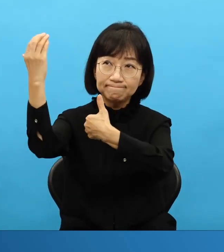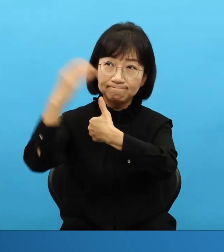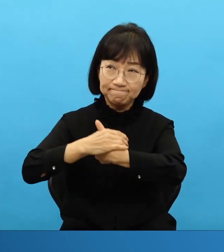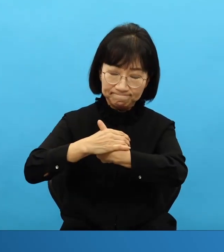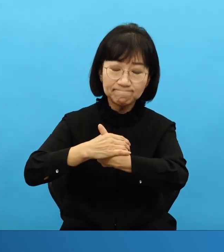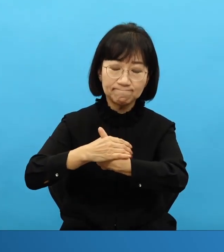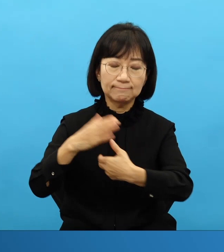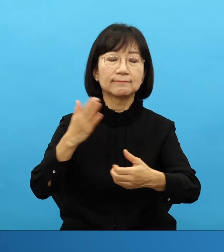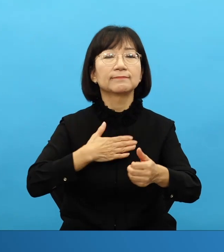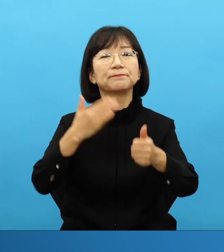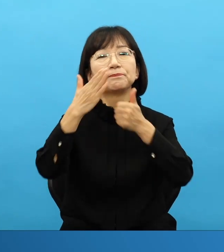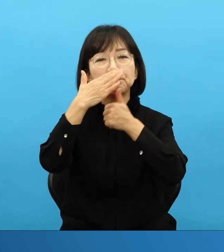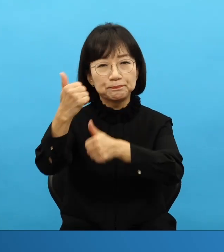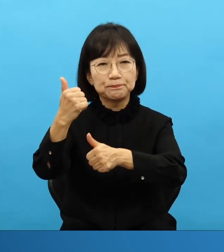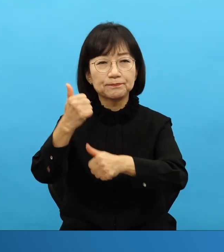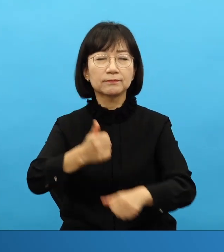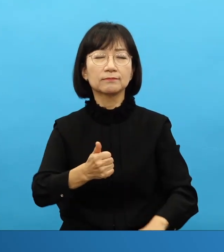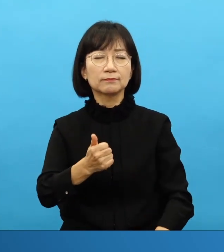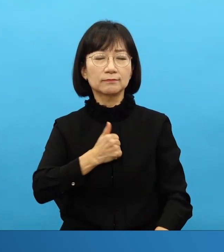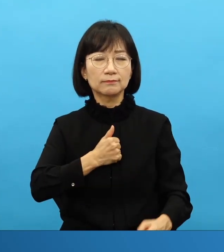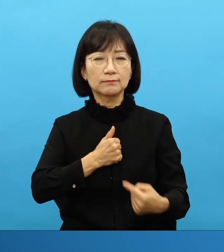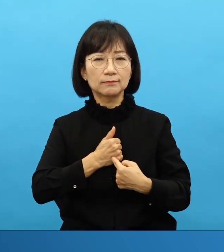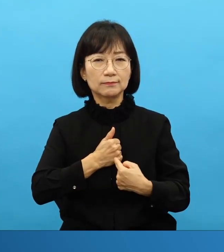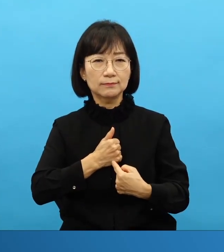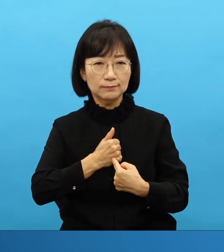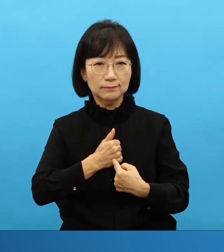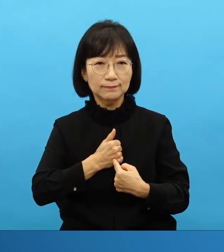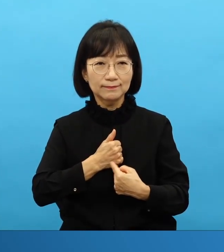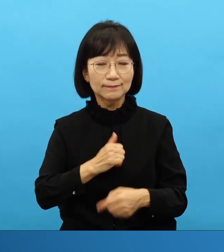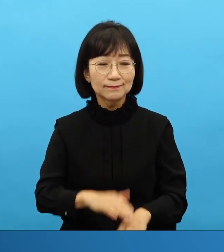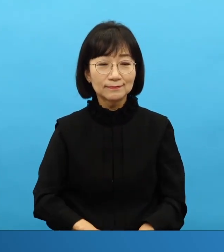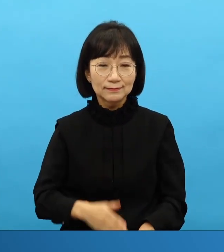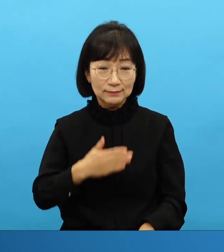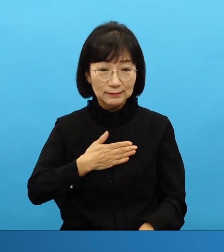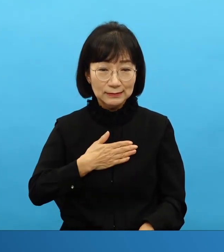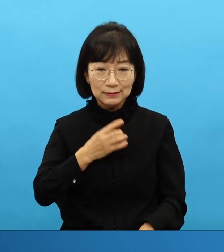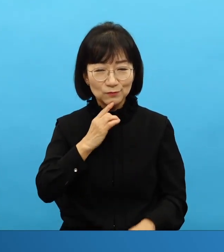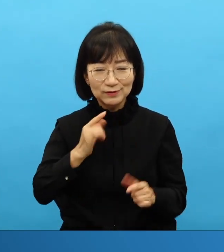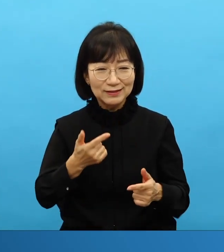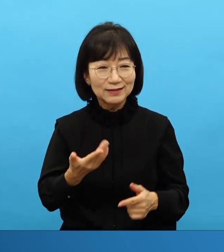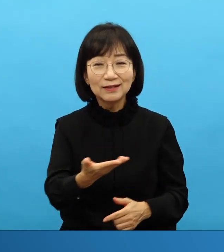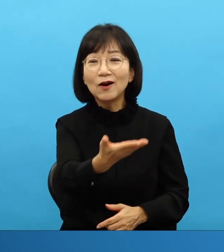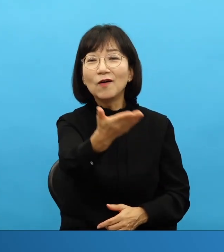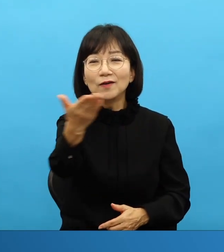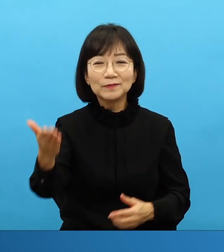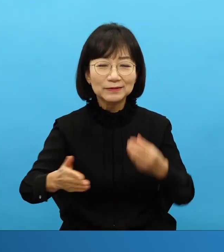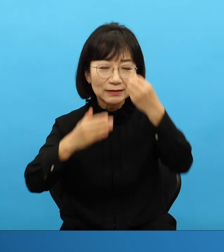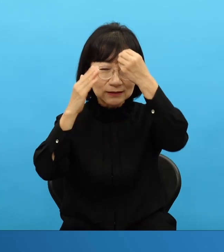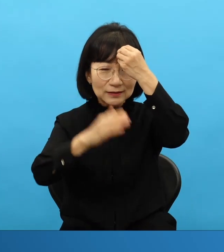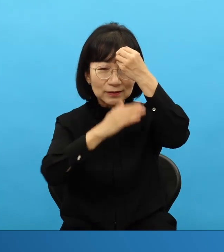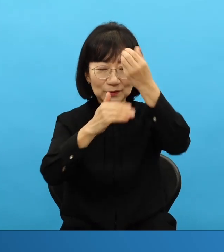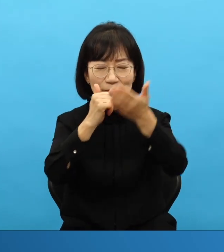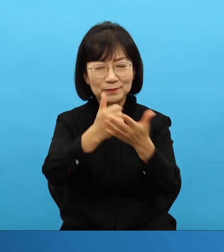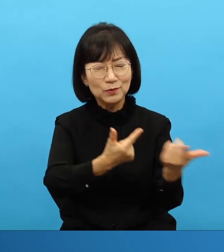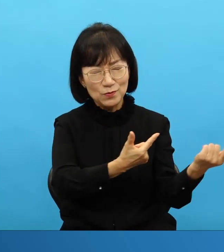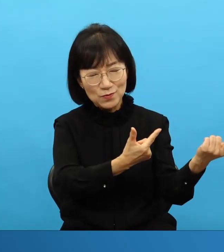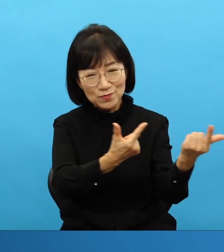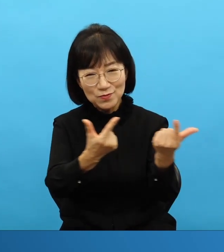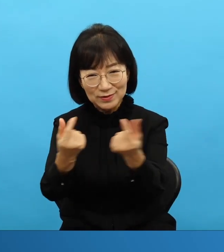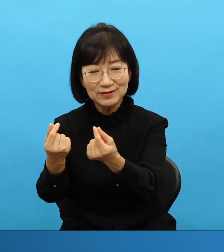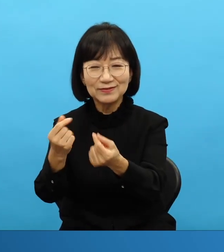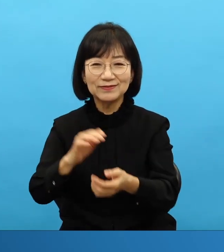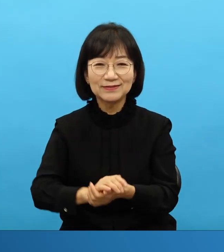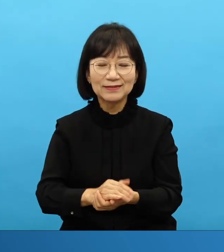거예요. 神呼召了我。 우리 성도님이 모두 다 그렇습니다. 我们所有的圣徒都是如此， 복음 때문에 예수